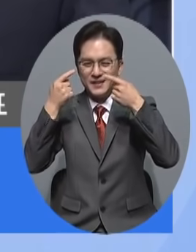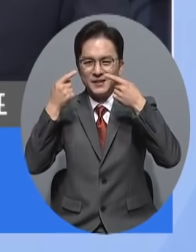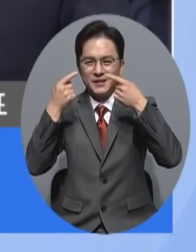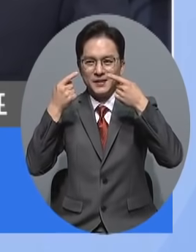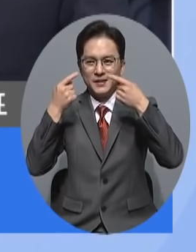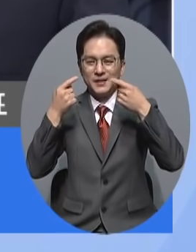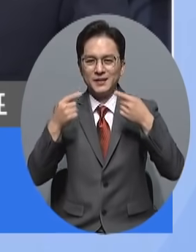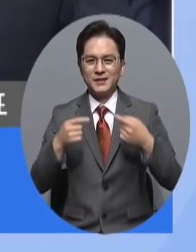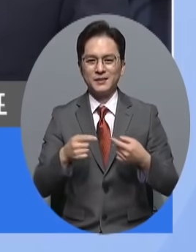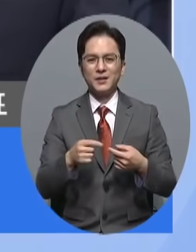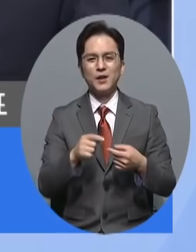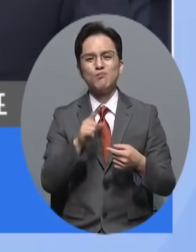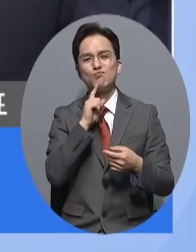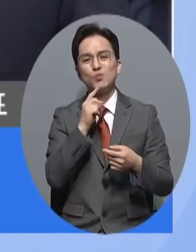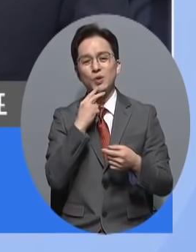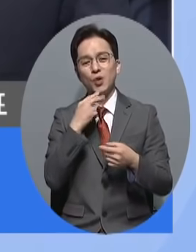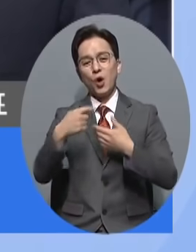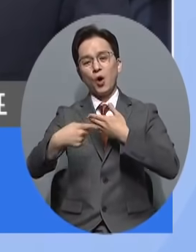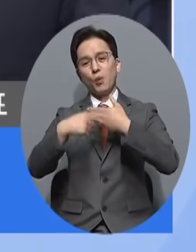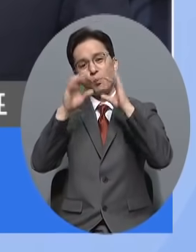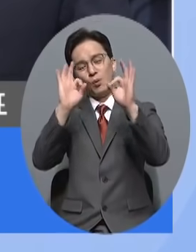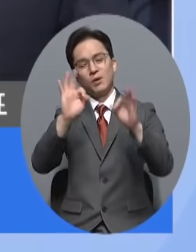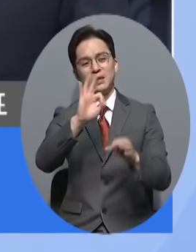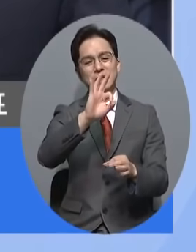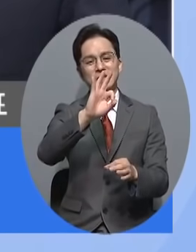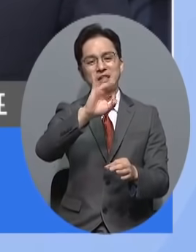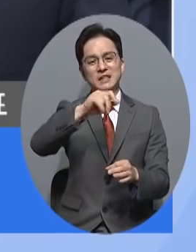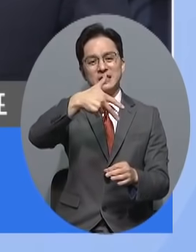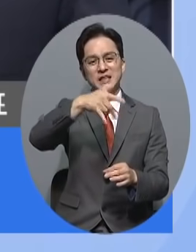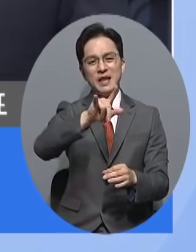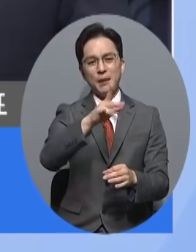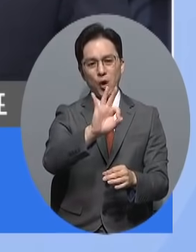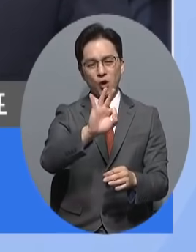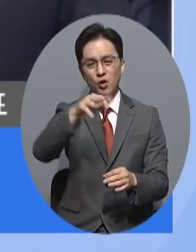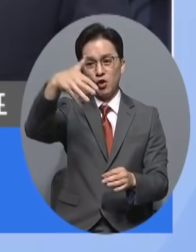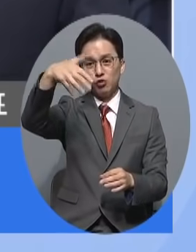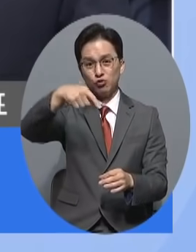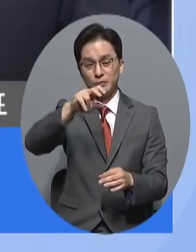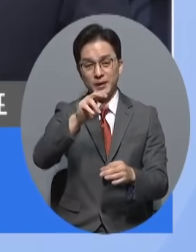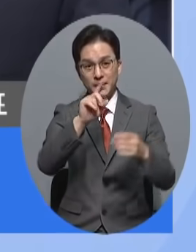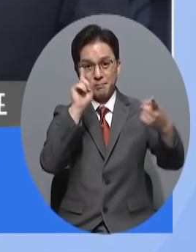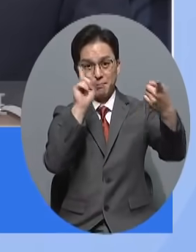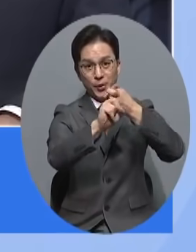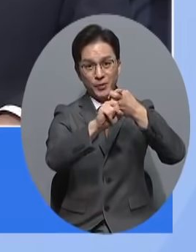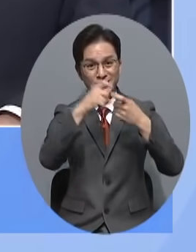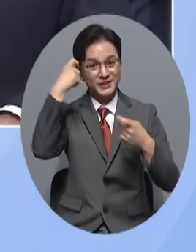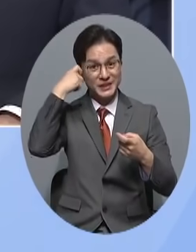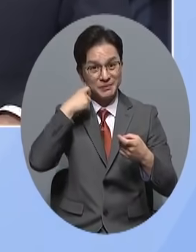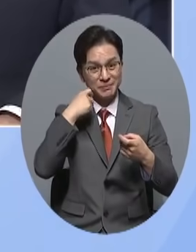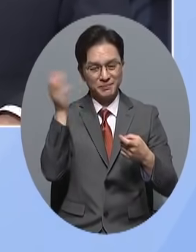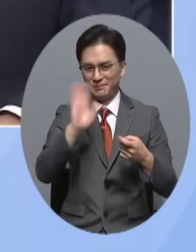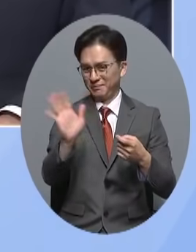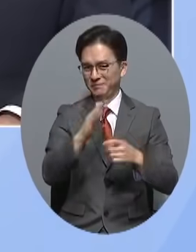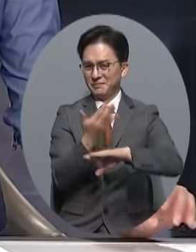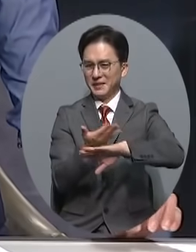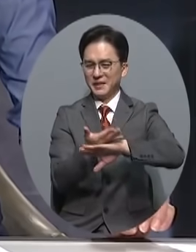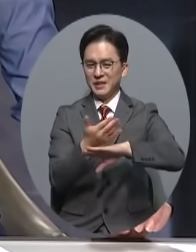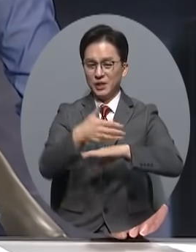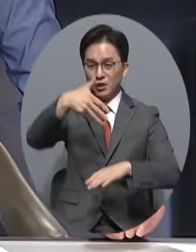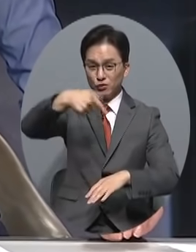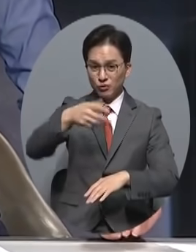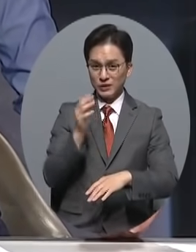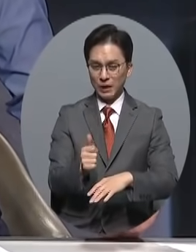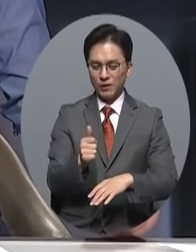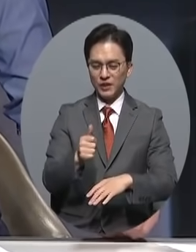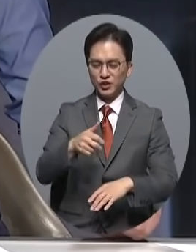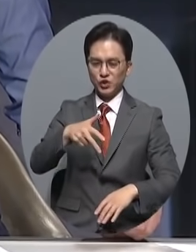이제 결과로서는 연대 형식이 나타나지만 개혁성이라고 하는 정체성 싸움이다 이렇게 생각이 듭니다. 네. 그렇군요. 수정장관 이제 이전